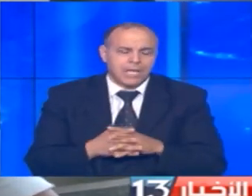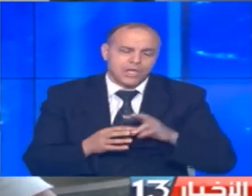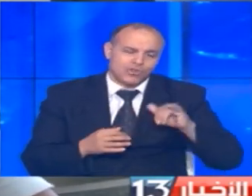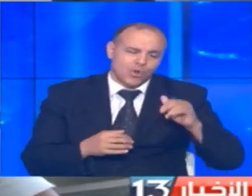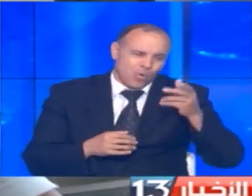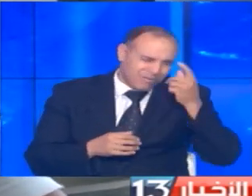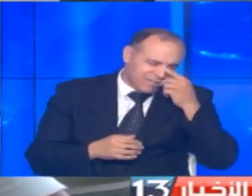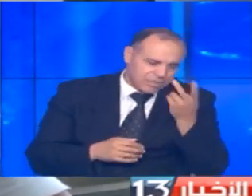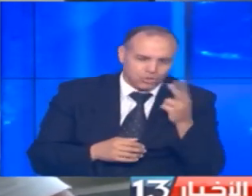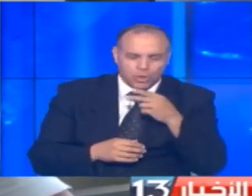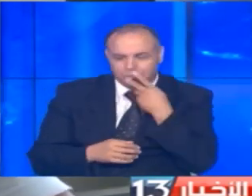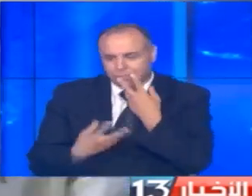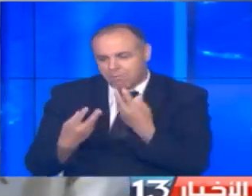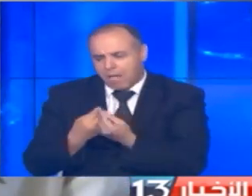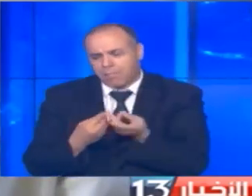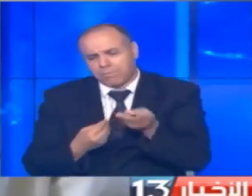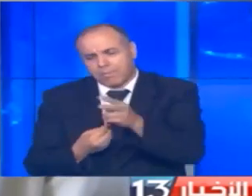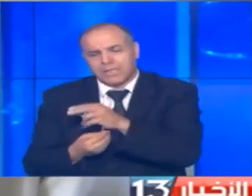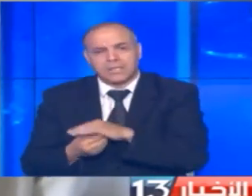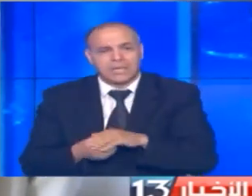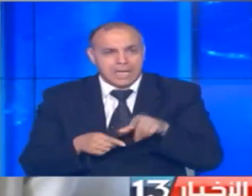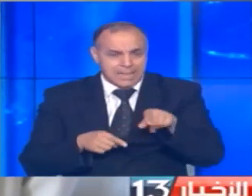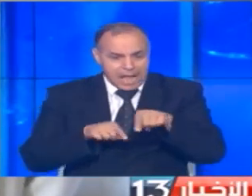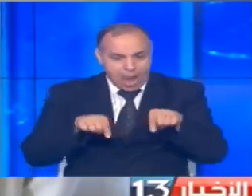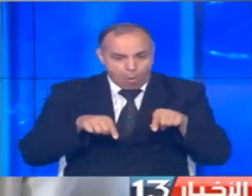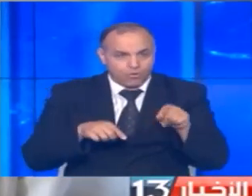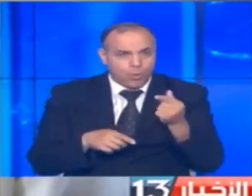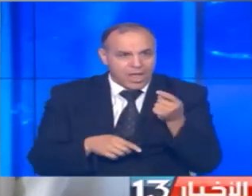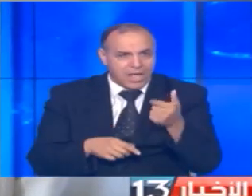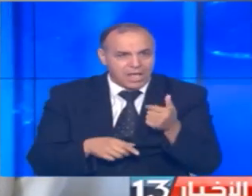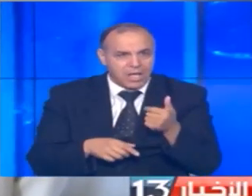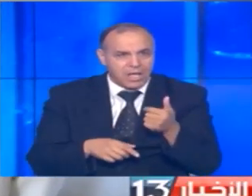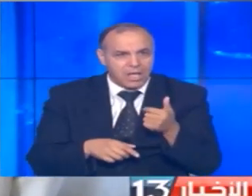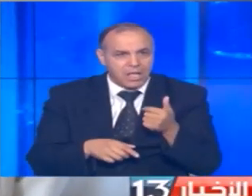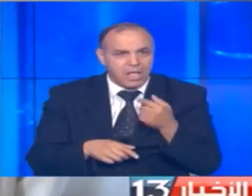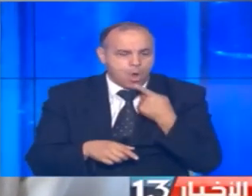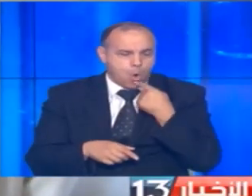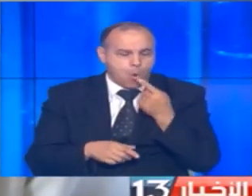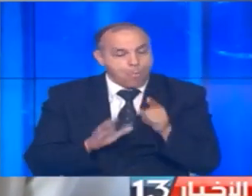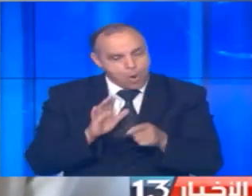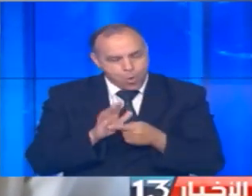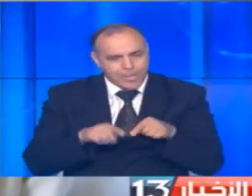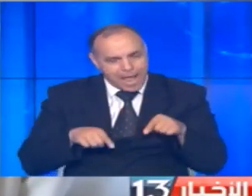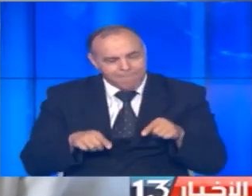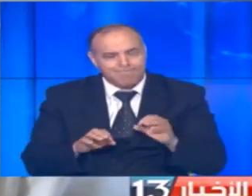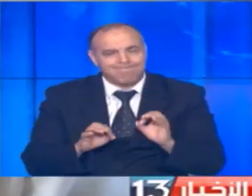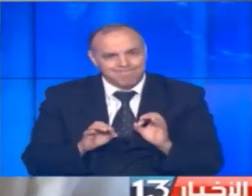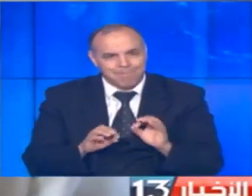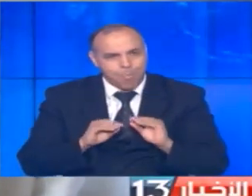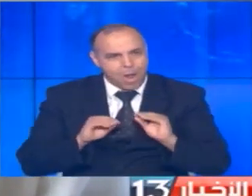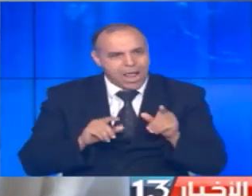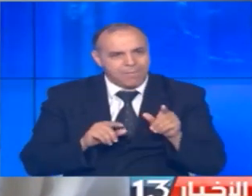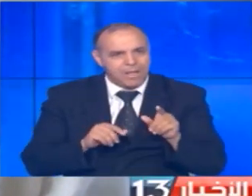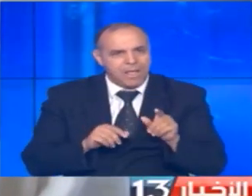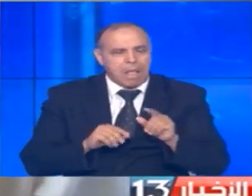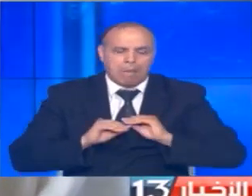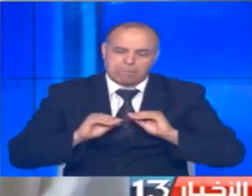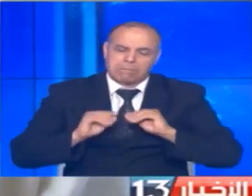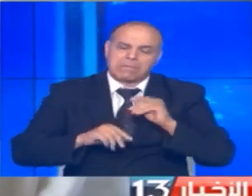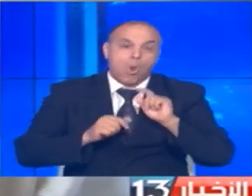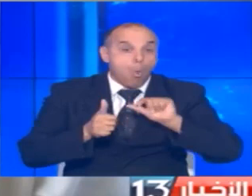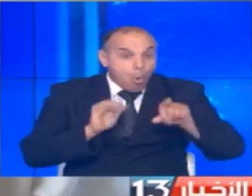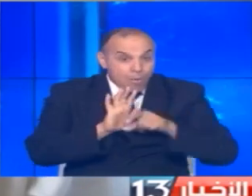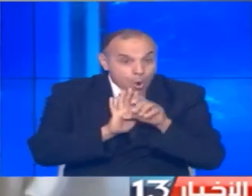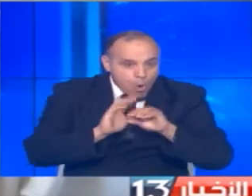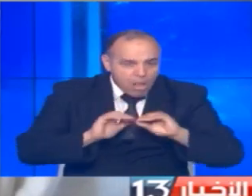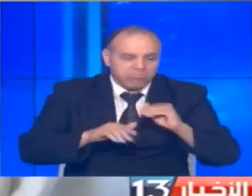معنا من بلاصه لبلاصه. تخوفتي شويه من التجربه بينات؟ والله ما نكذبش عليك، على الاول اي، اما الحصه الاولى سافا، ان شاء الله